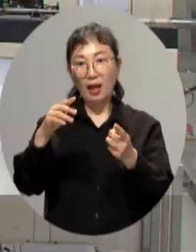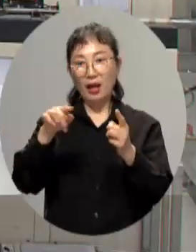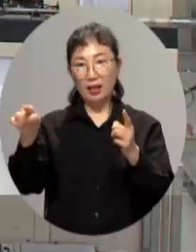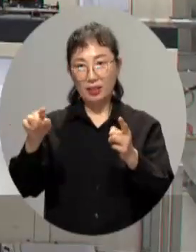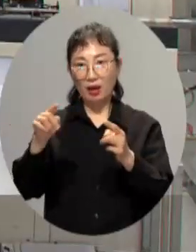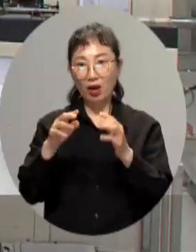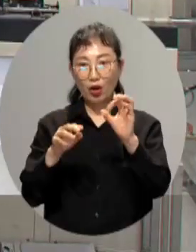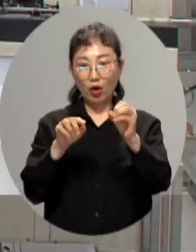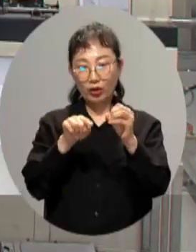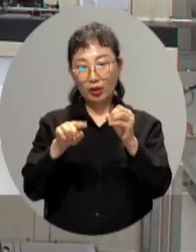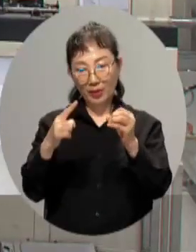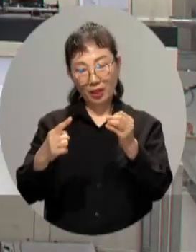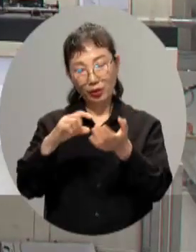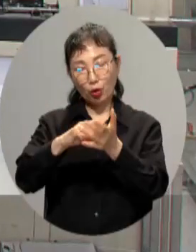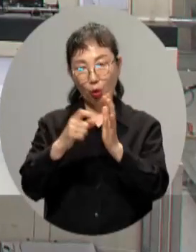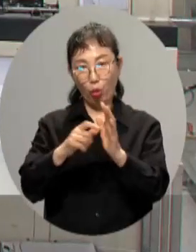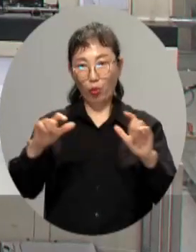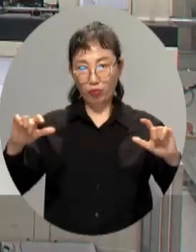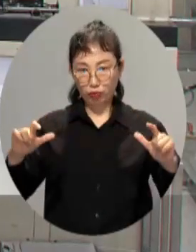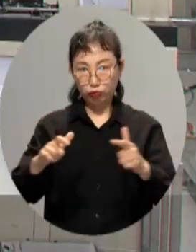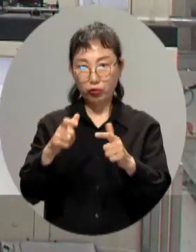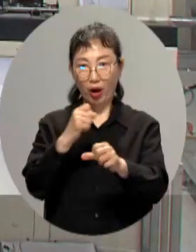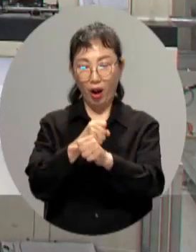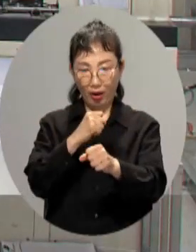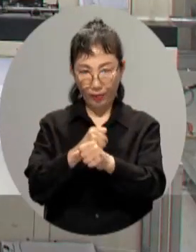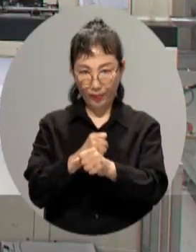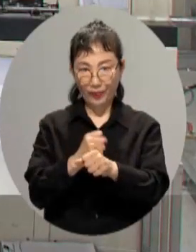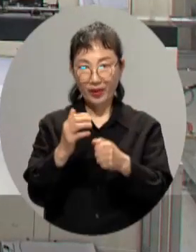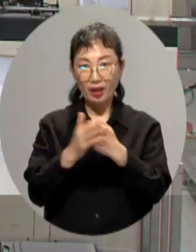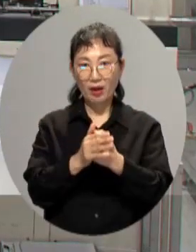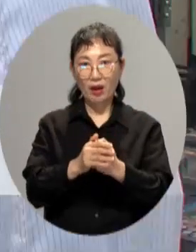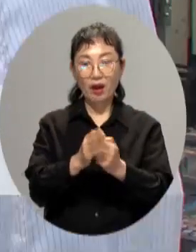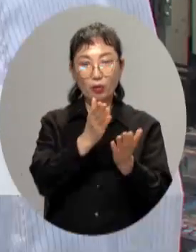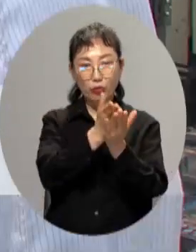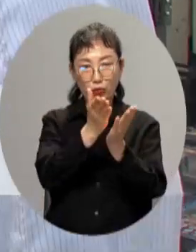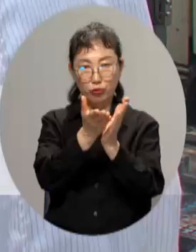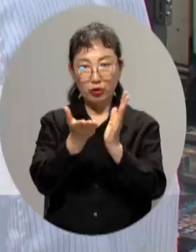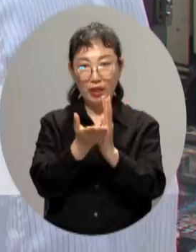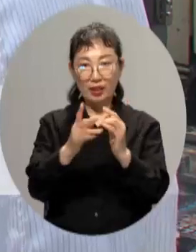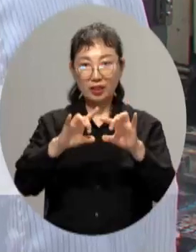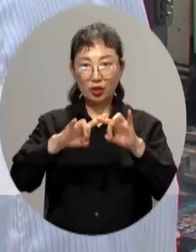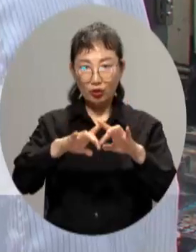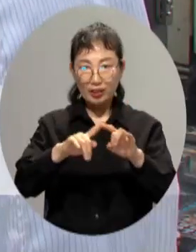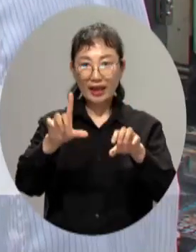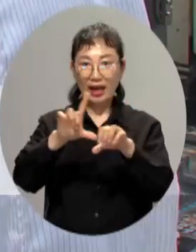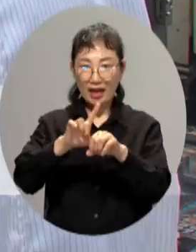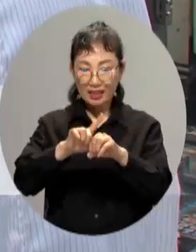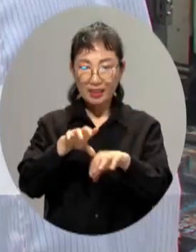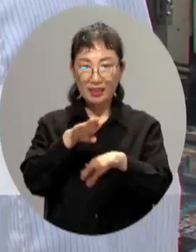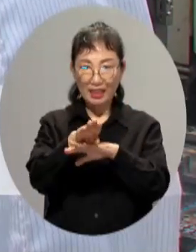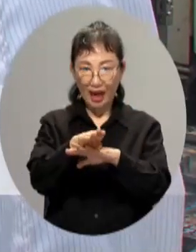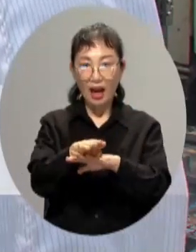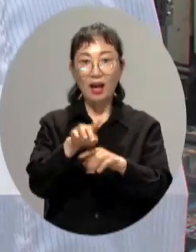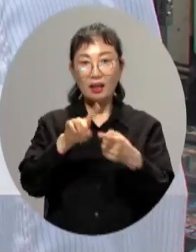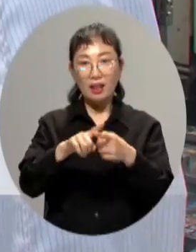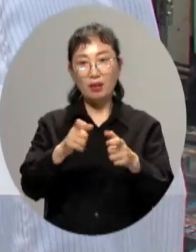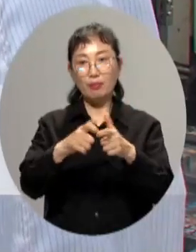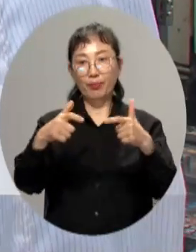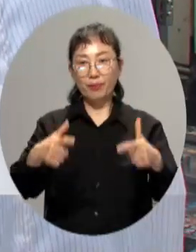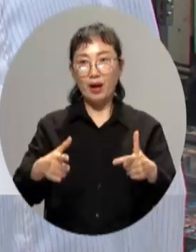감소하고 재고는 21.1% 증가했으며 업종별로는 전기가스업과 자동차 생산이